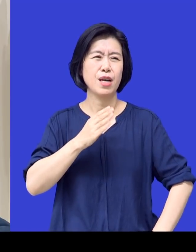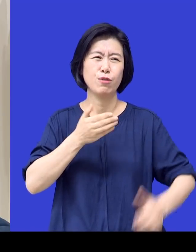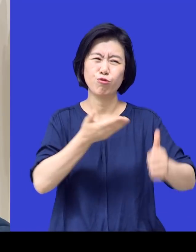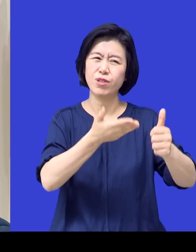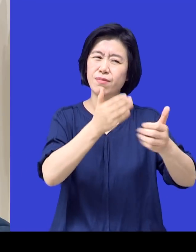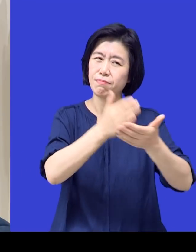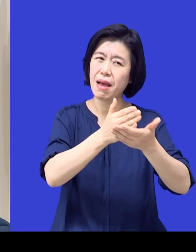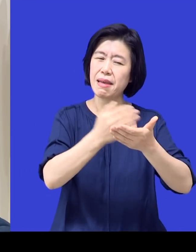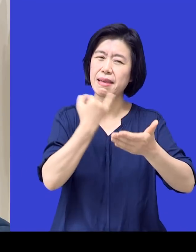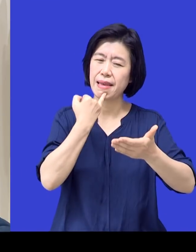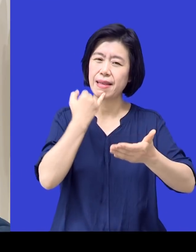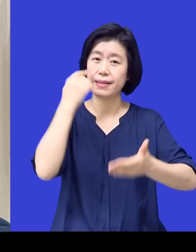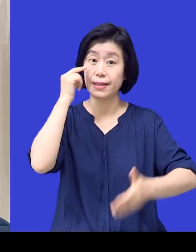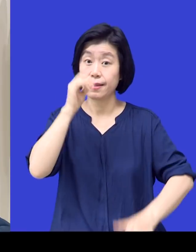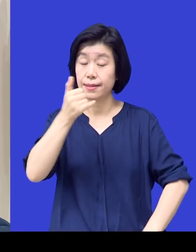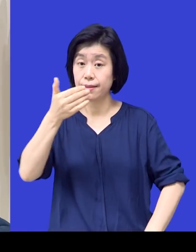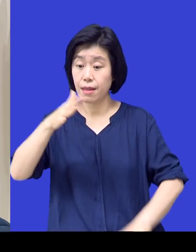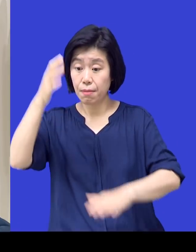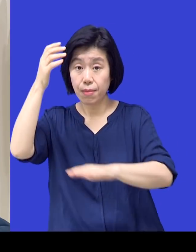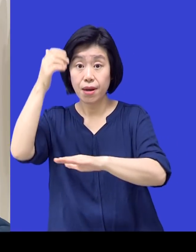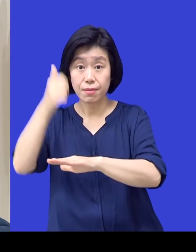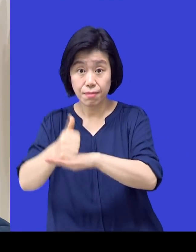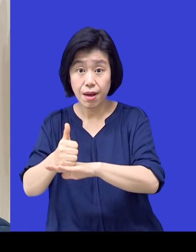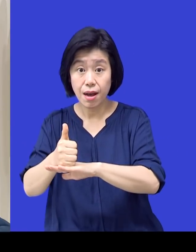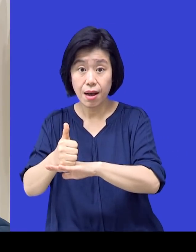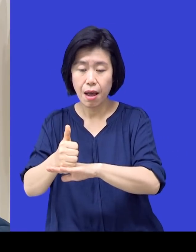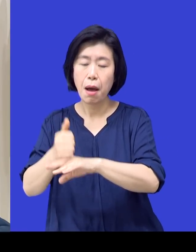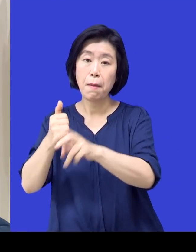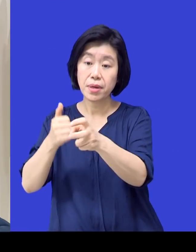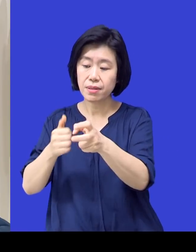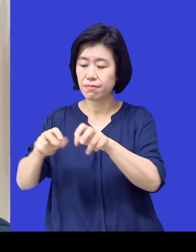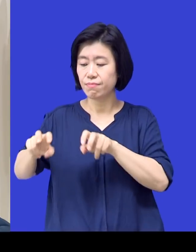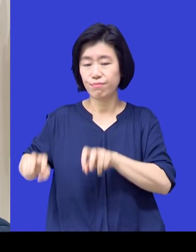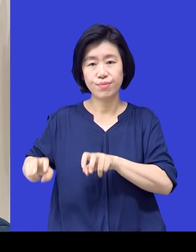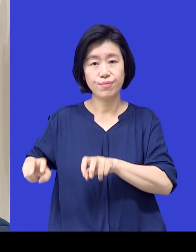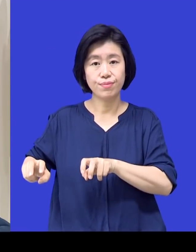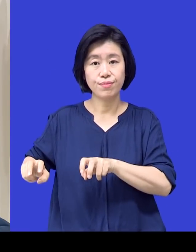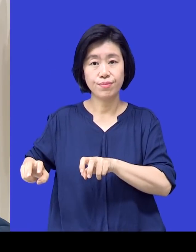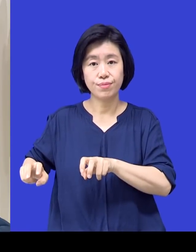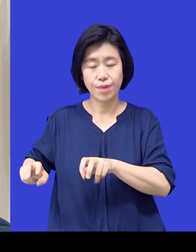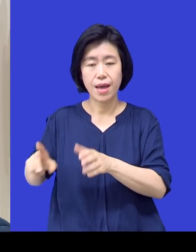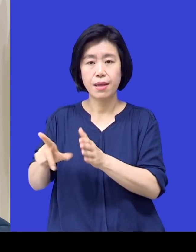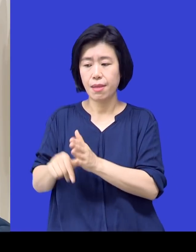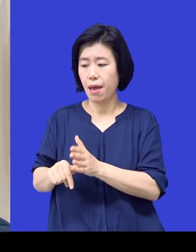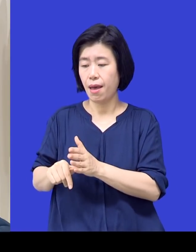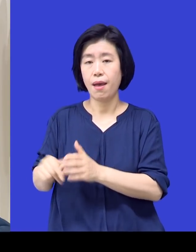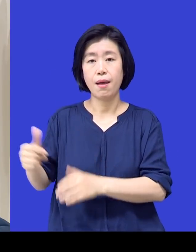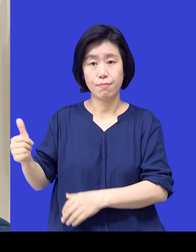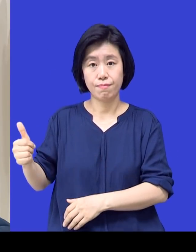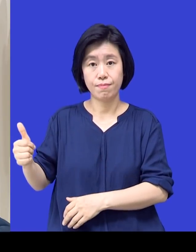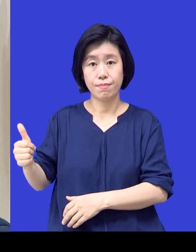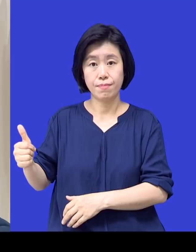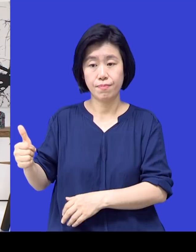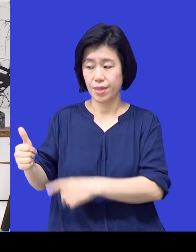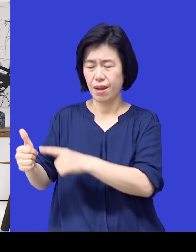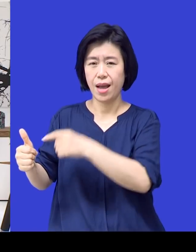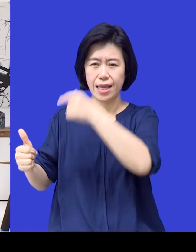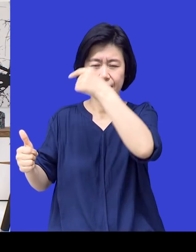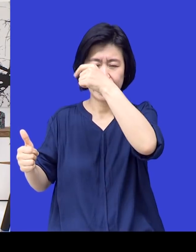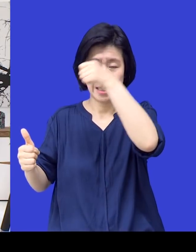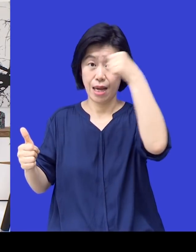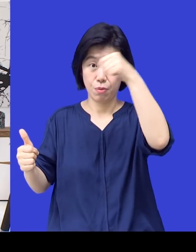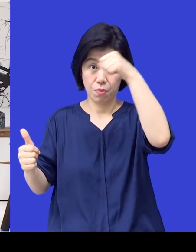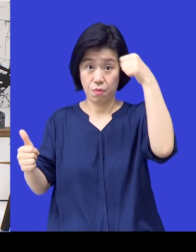돌아오는 중에 펑크가 나고 바퀴가 펑크가 나고 그 자리에 오래 있게 됐는데 그 한 분이 장로님이셨어요.